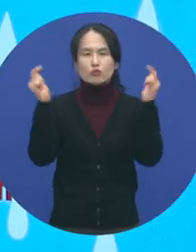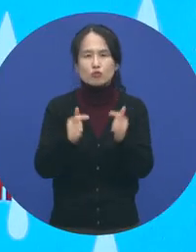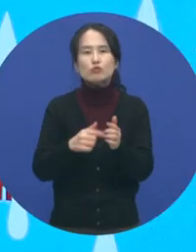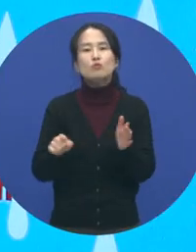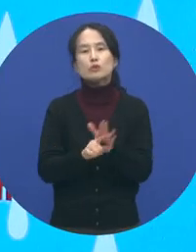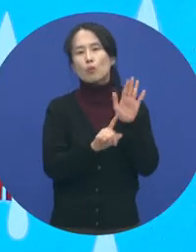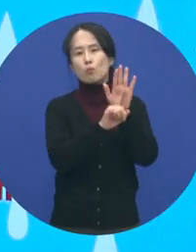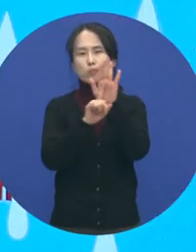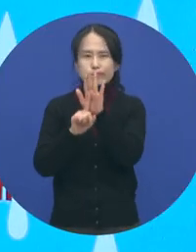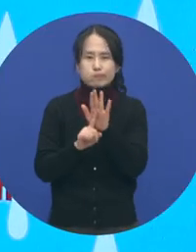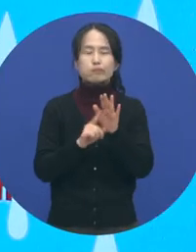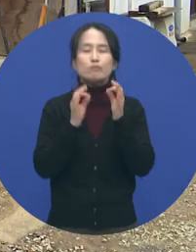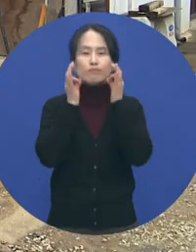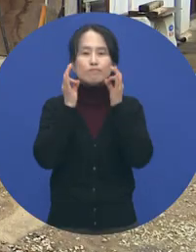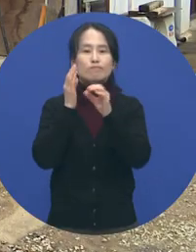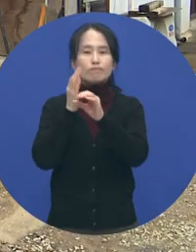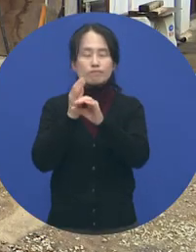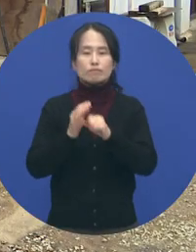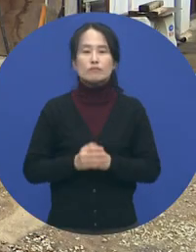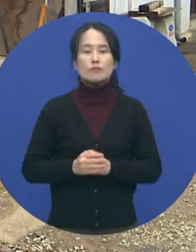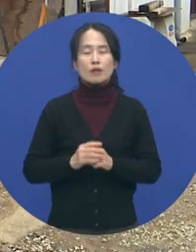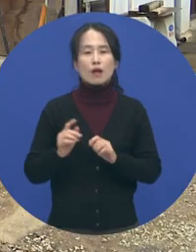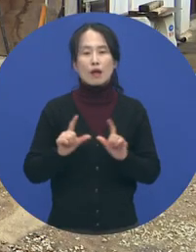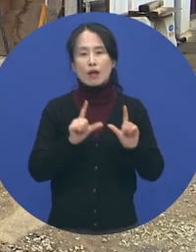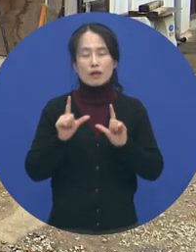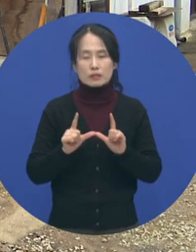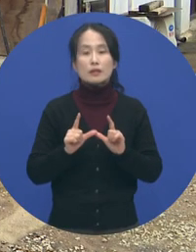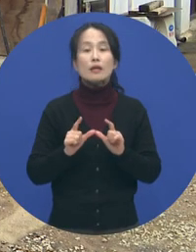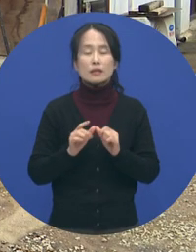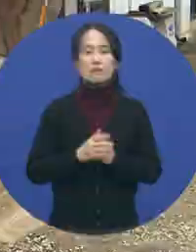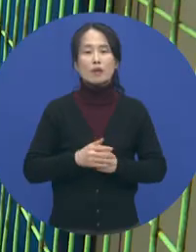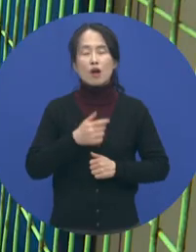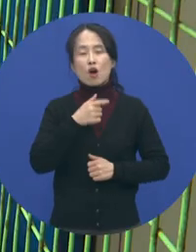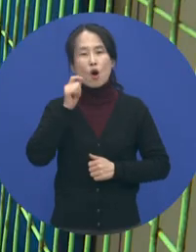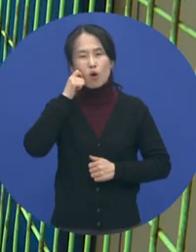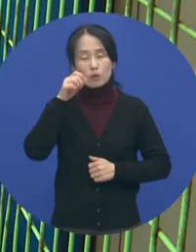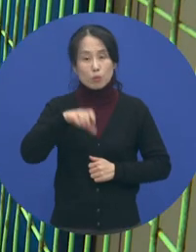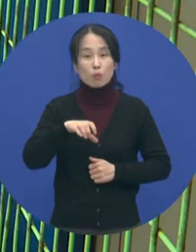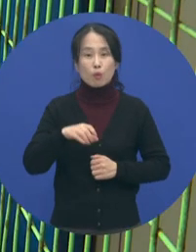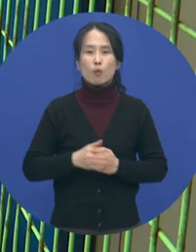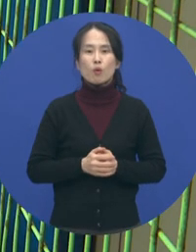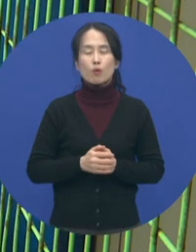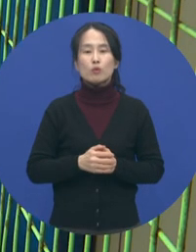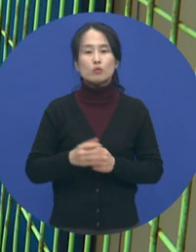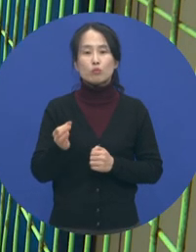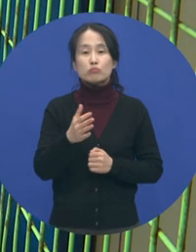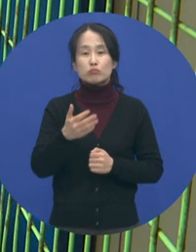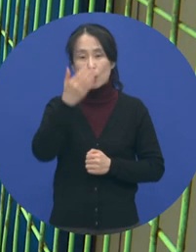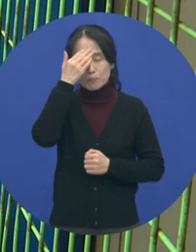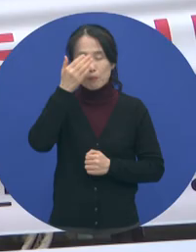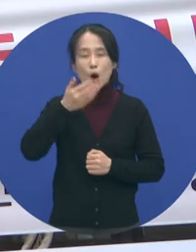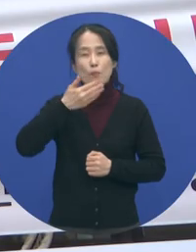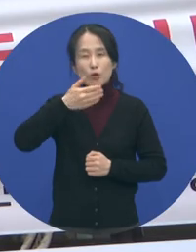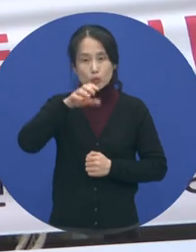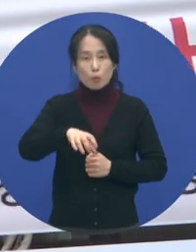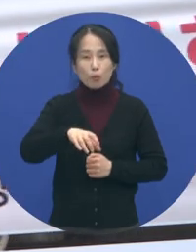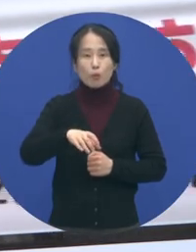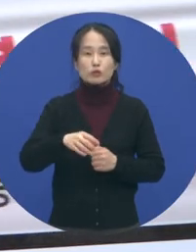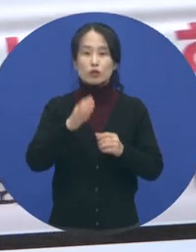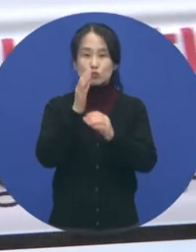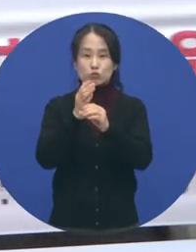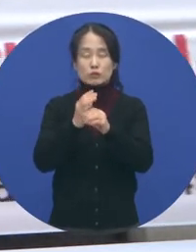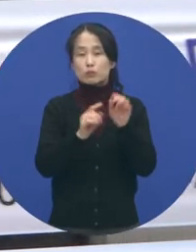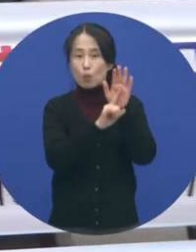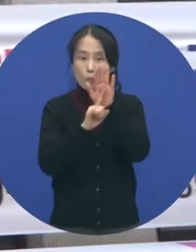홍보에 힘을 쏟고 있습니다 주거 취약계층이 많이 거주하는 고시원과 방촌 무료 급식소를 중심으로 홍보하고